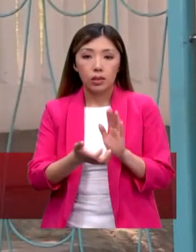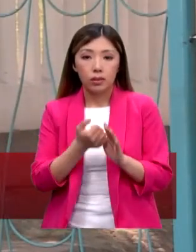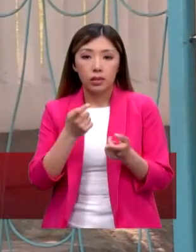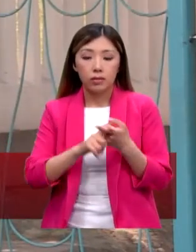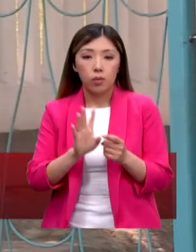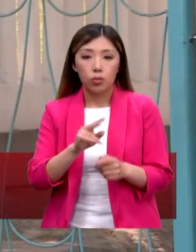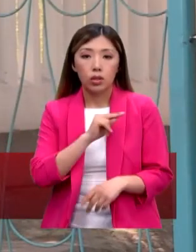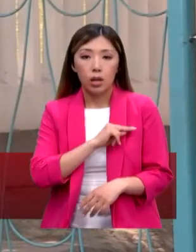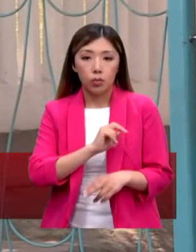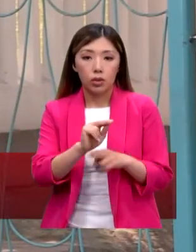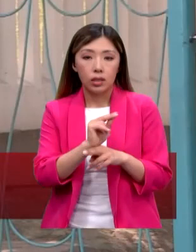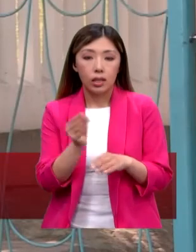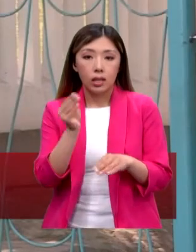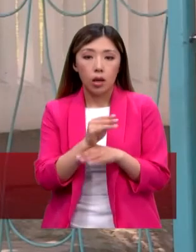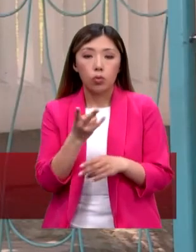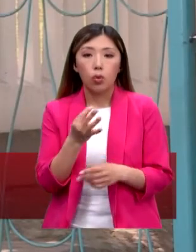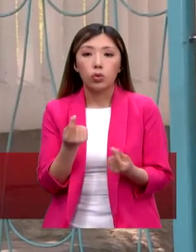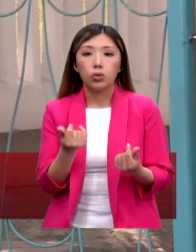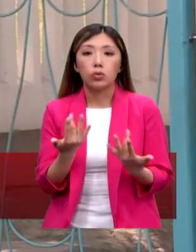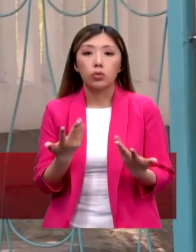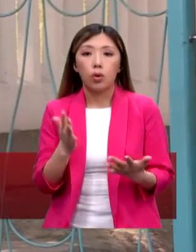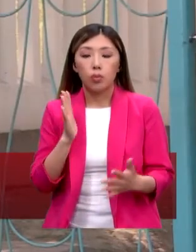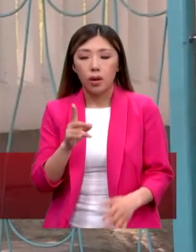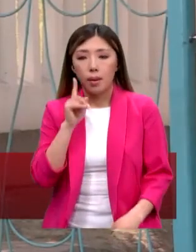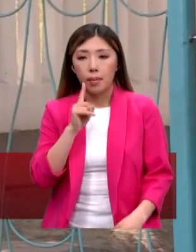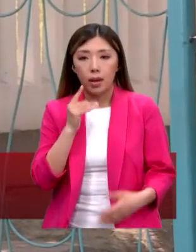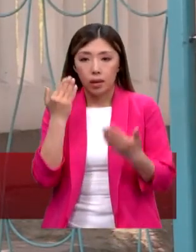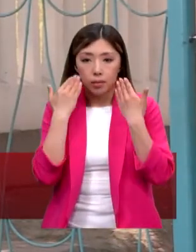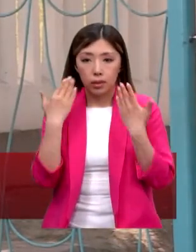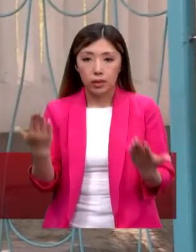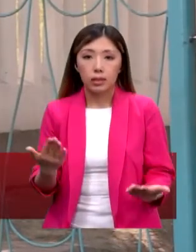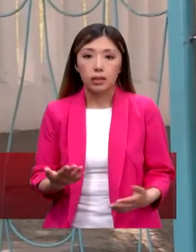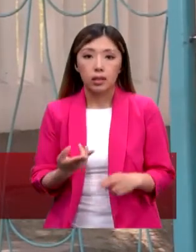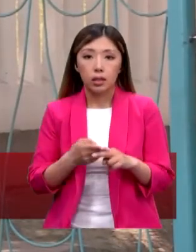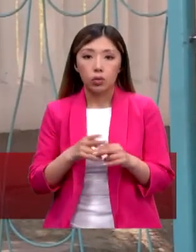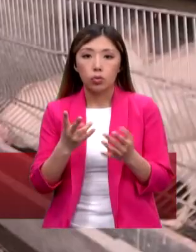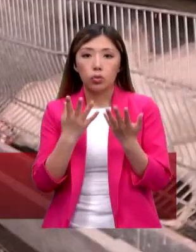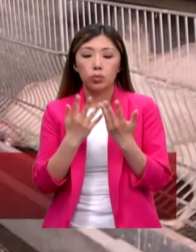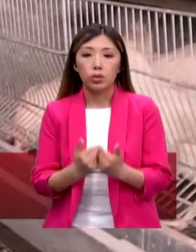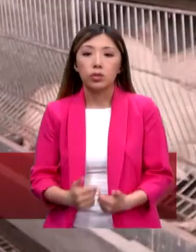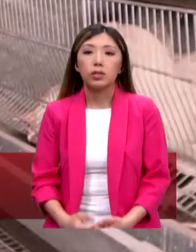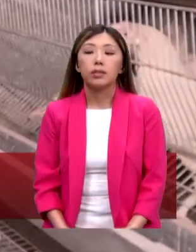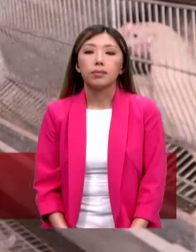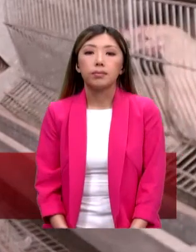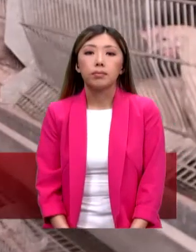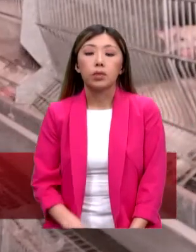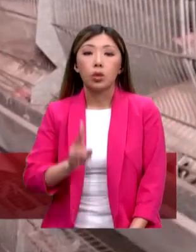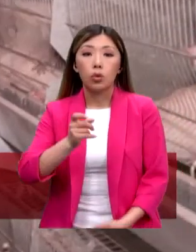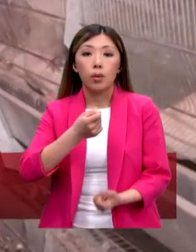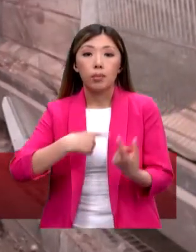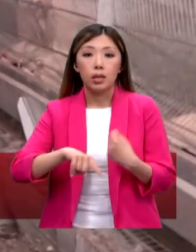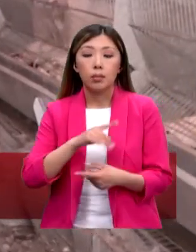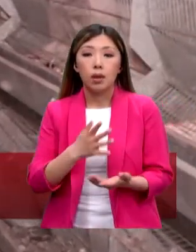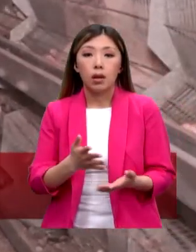проведения работ. Правда, о какой сумме идет речь, я пока не могу сказать. Нужно подсчитать. Предпринимателям ничего не